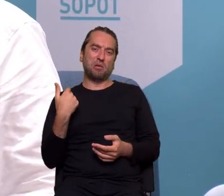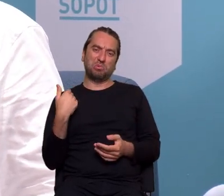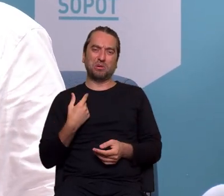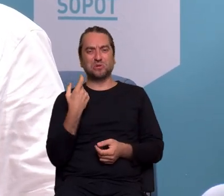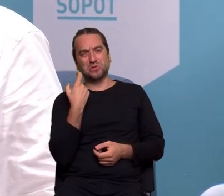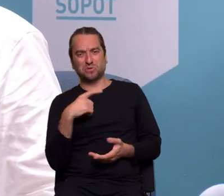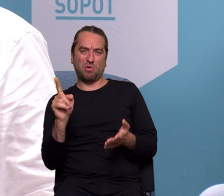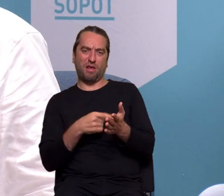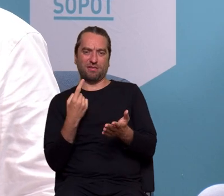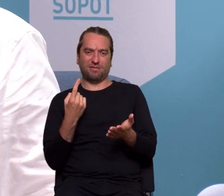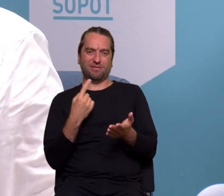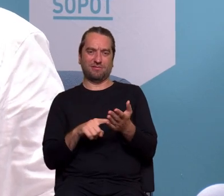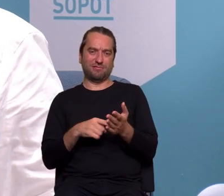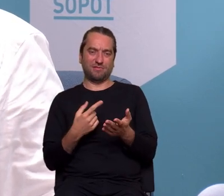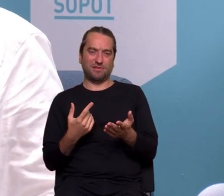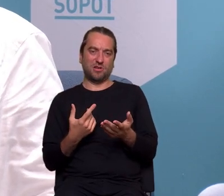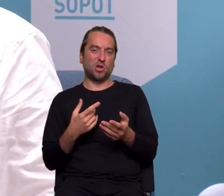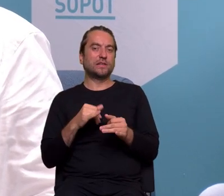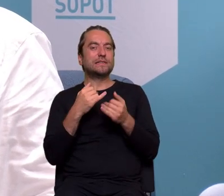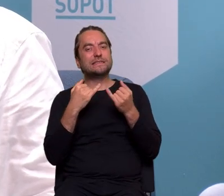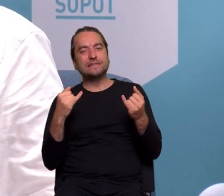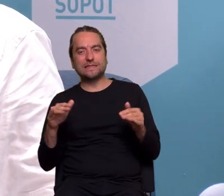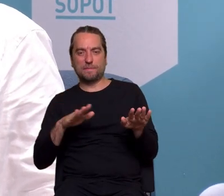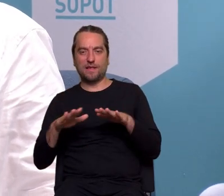razy może w różnych miejscach Europy.